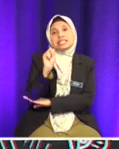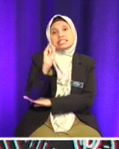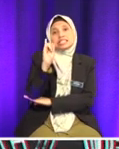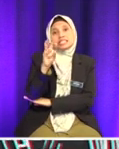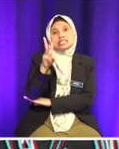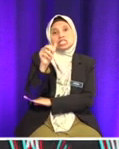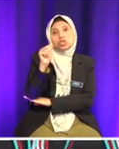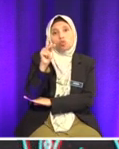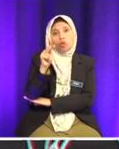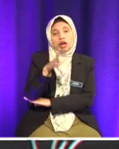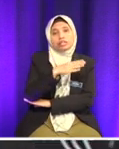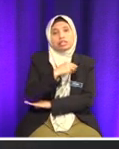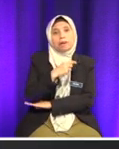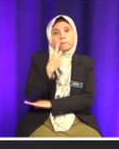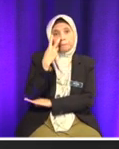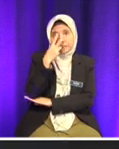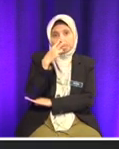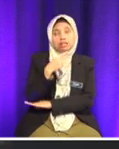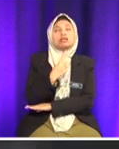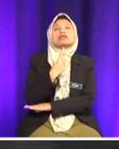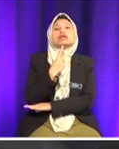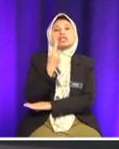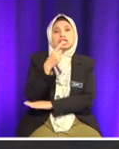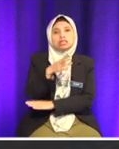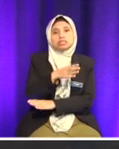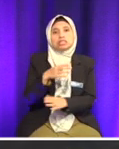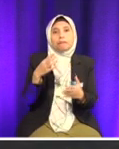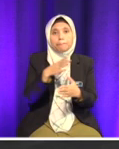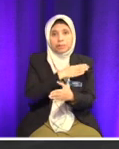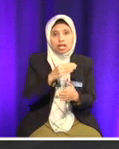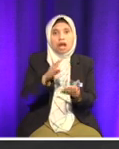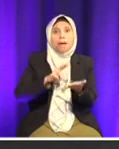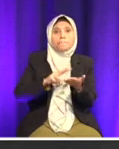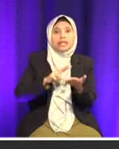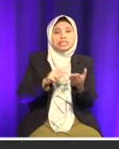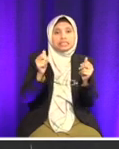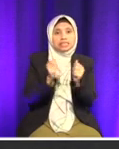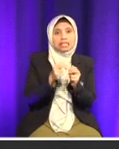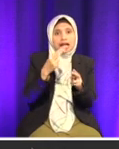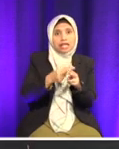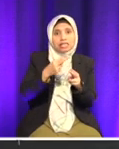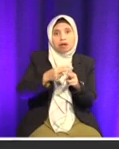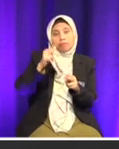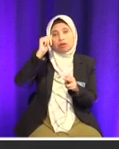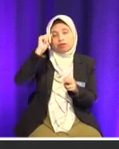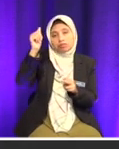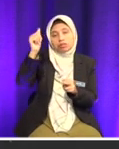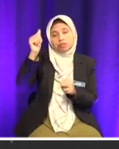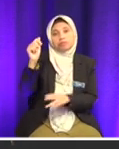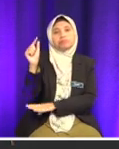memandang langit sambil membaca bismillahirrohmanirohim innafi khalaqis